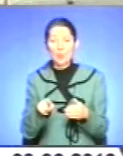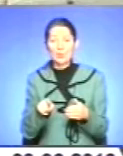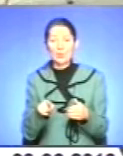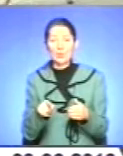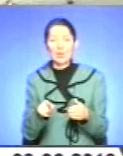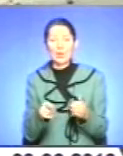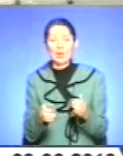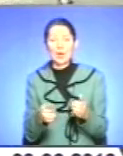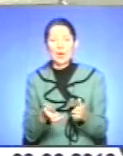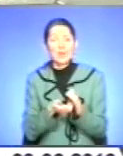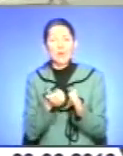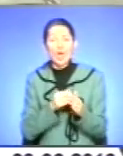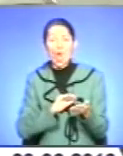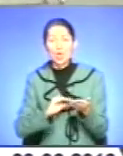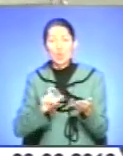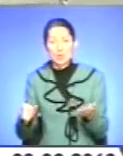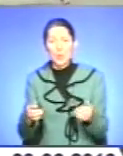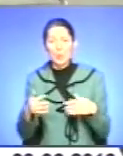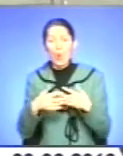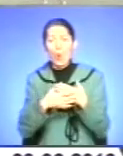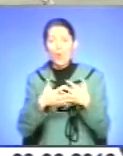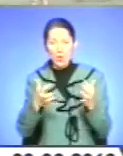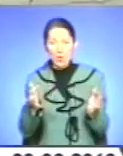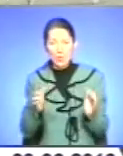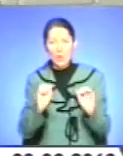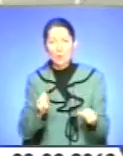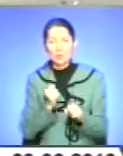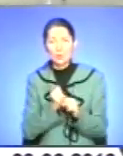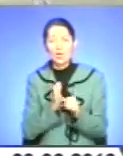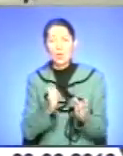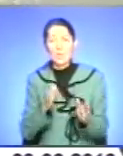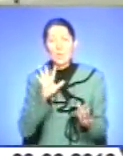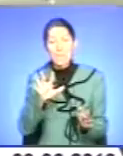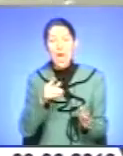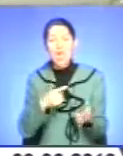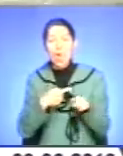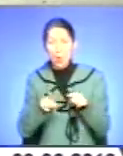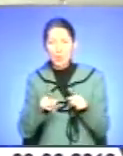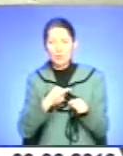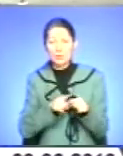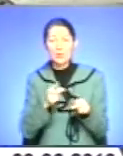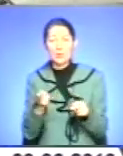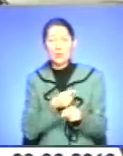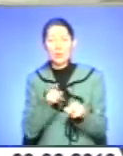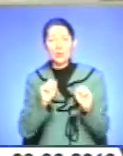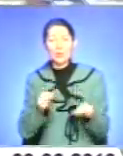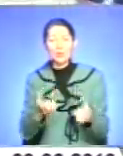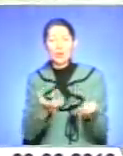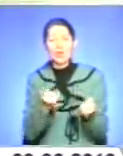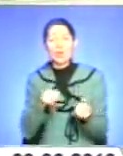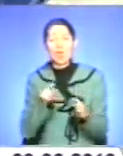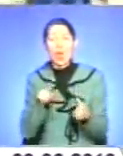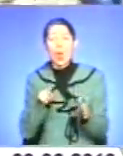спочатку журналістам. У ворота суперників вони змогли забити 5 голів. І це позбавило їх можливості брати участь у